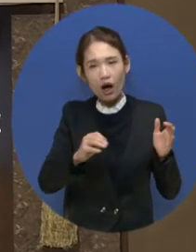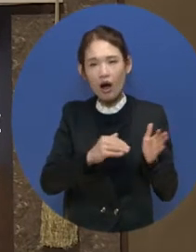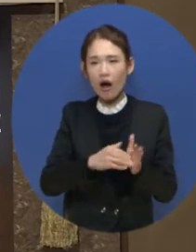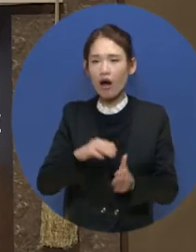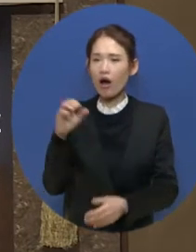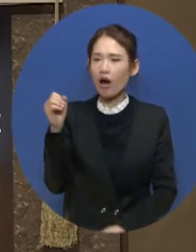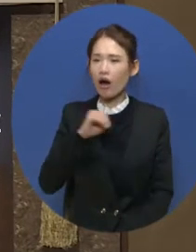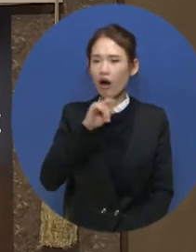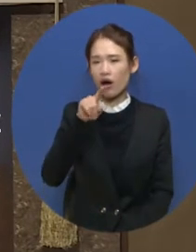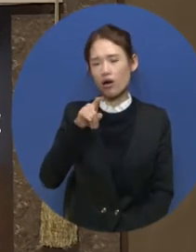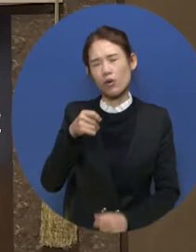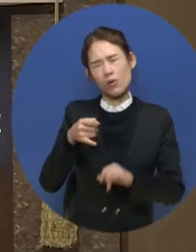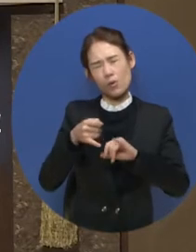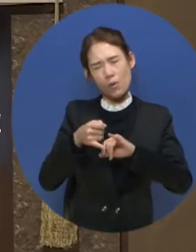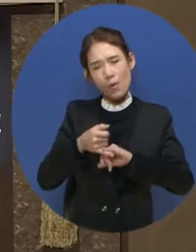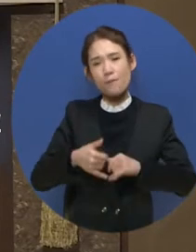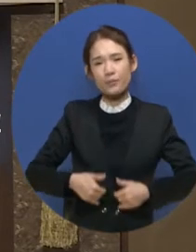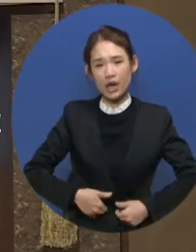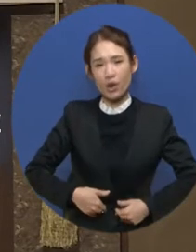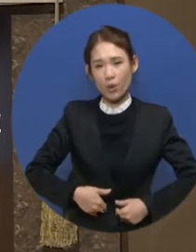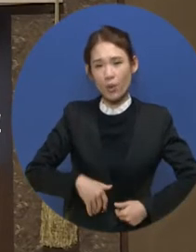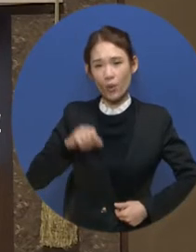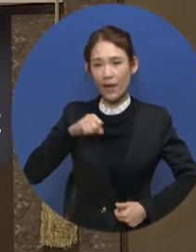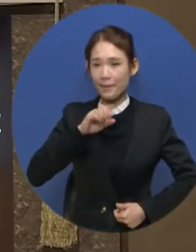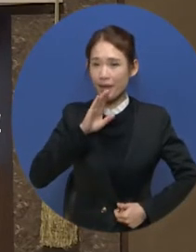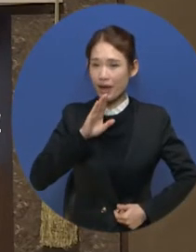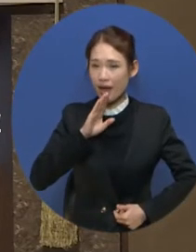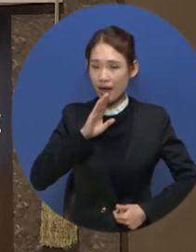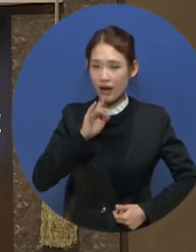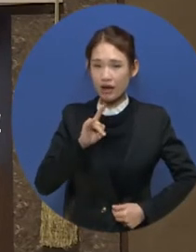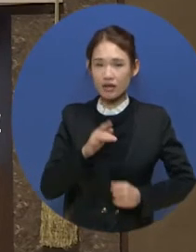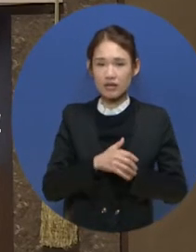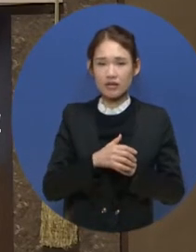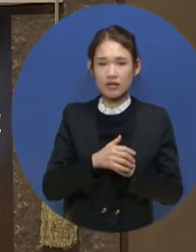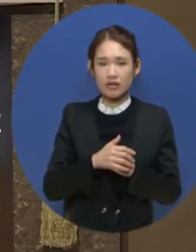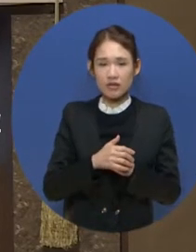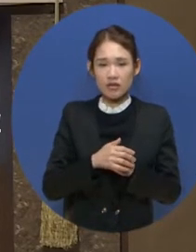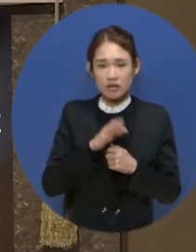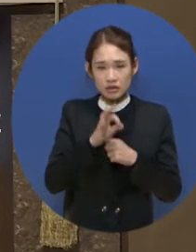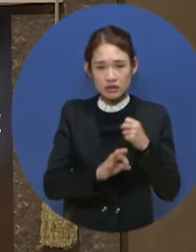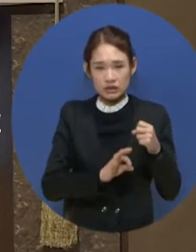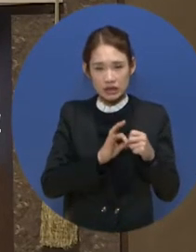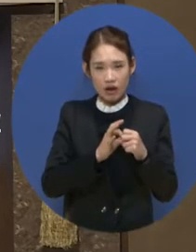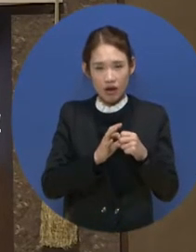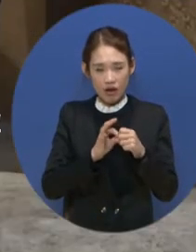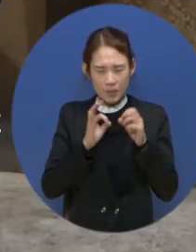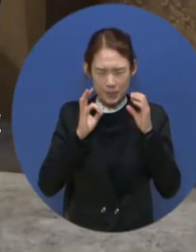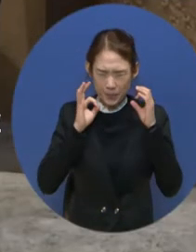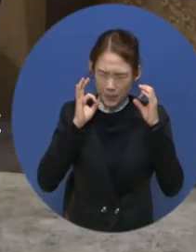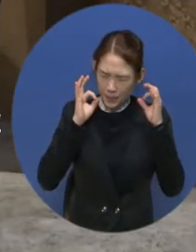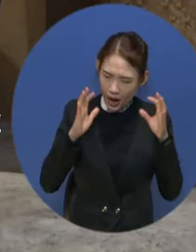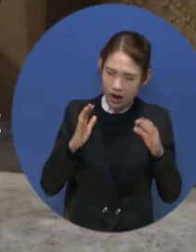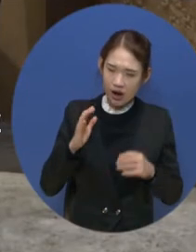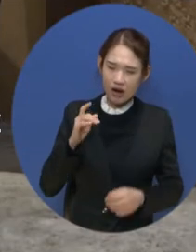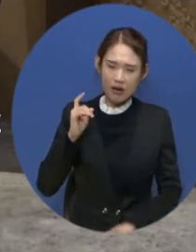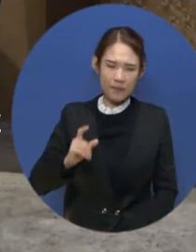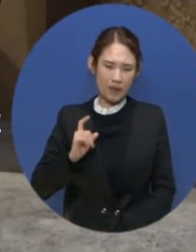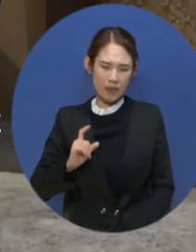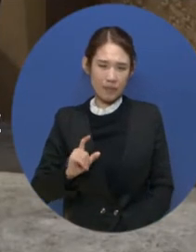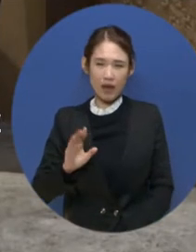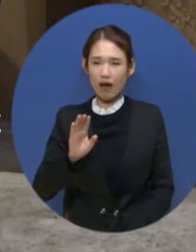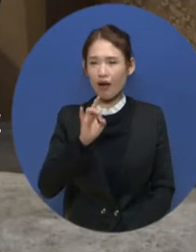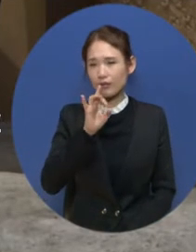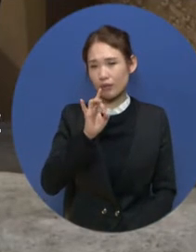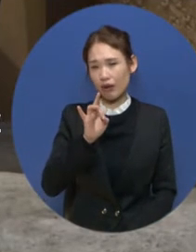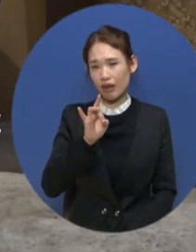저게 꼭 필요하다 해가지고 그 생 님 께서 뭐 10여 년은 막 이렇게 했는데 어필이 안되다가 그 때가 있는